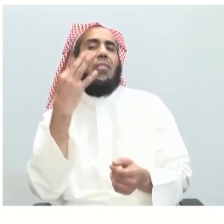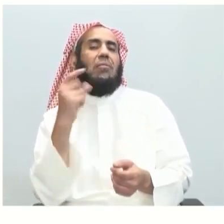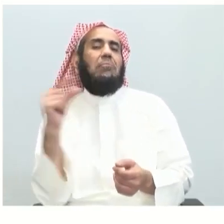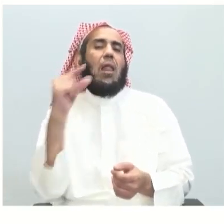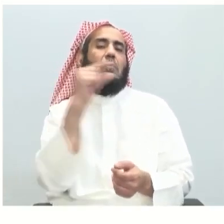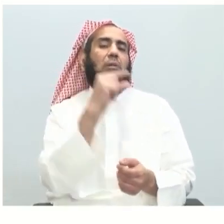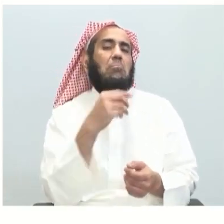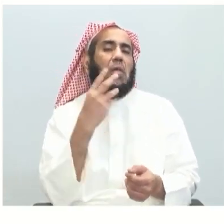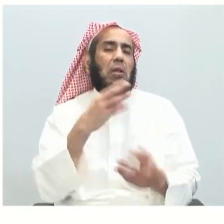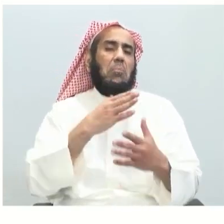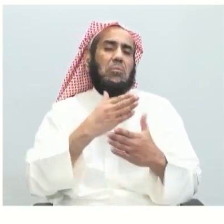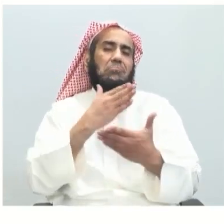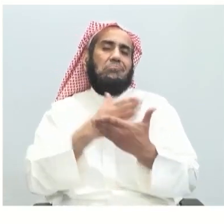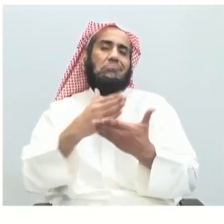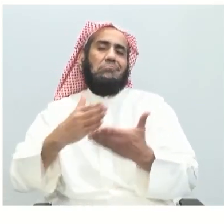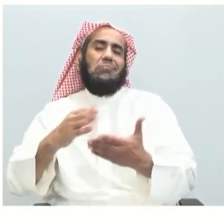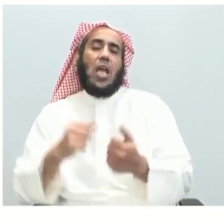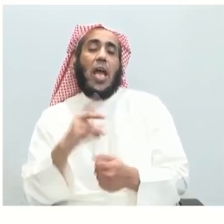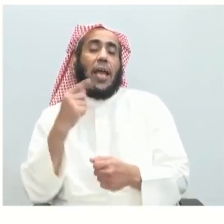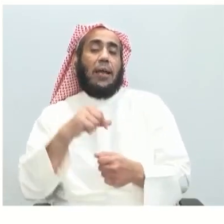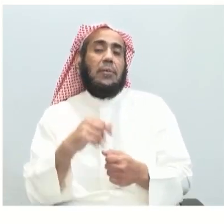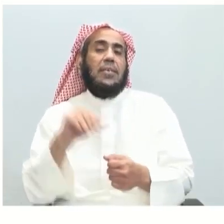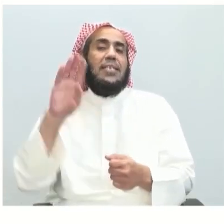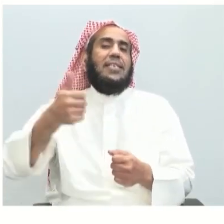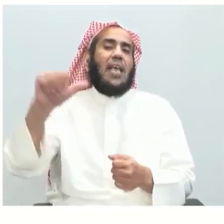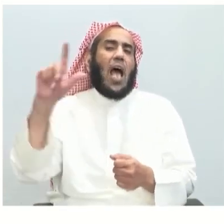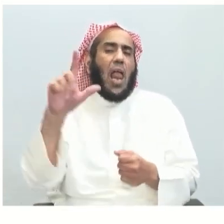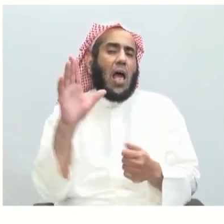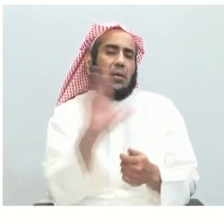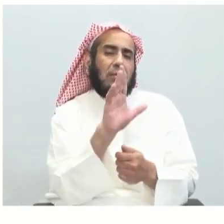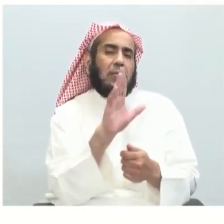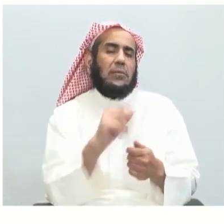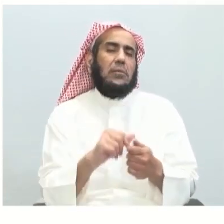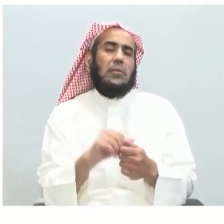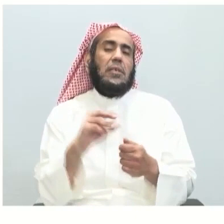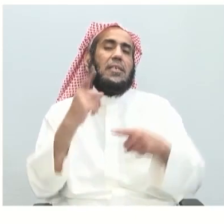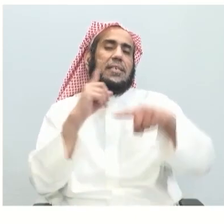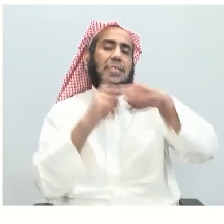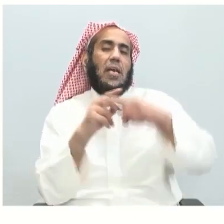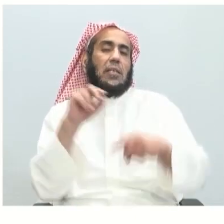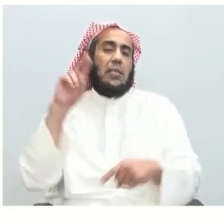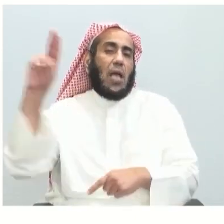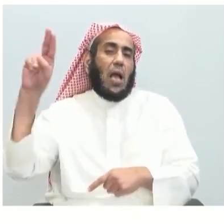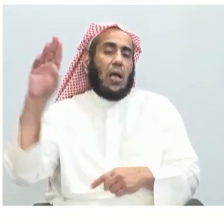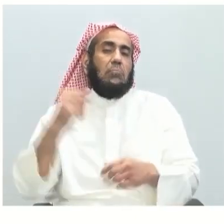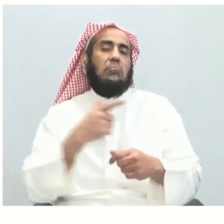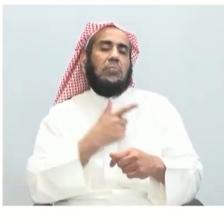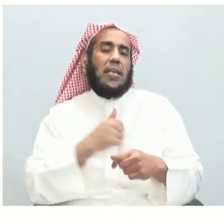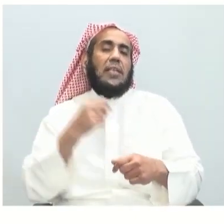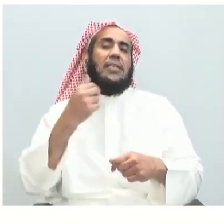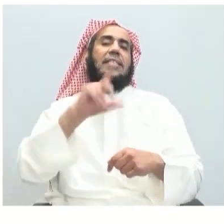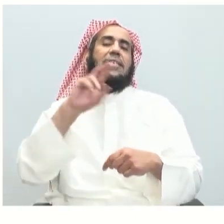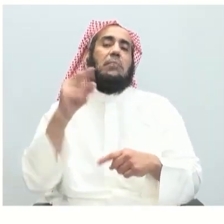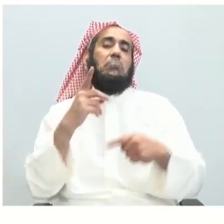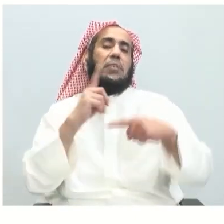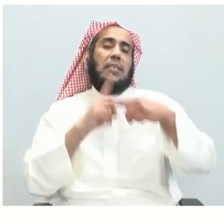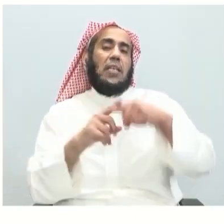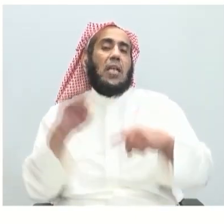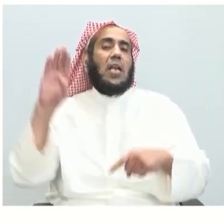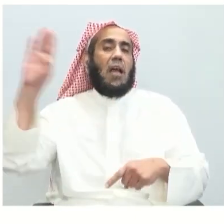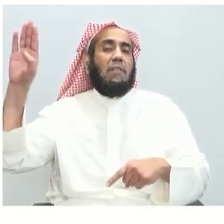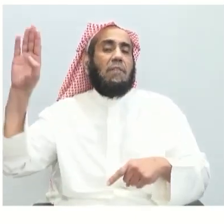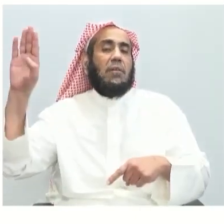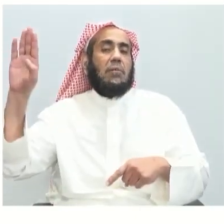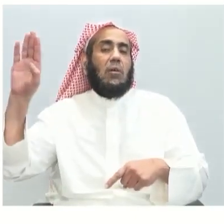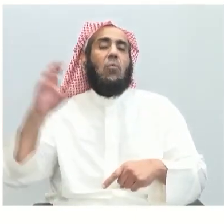يراها النحويون ثلاث كلمات هي سال زائد التاء اسم زائد الكاف